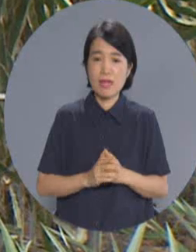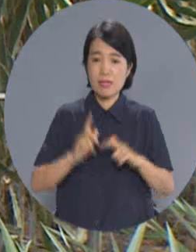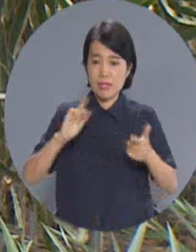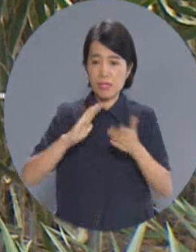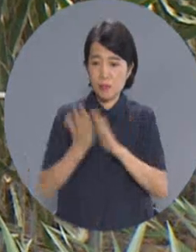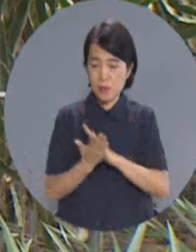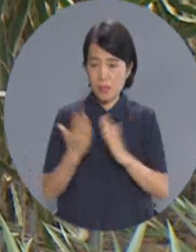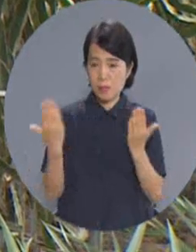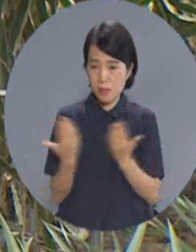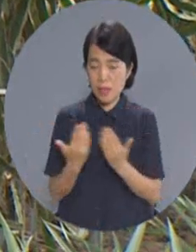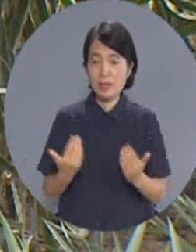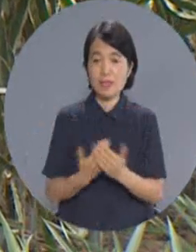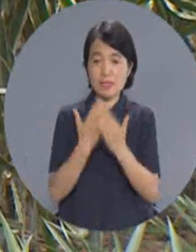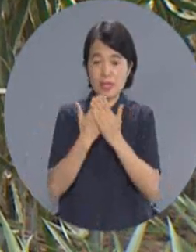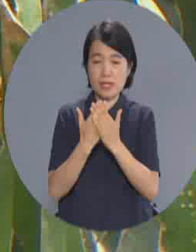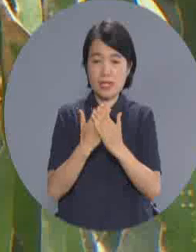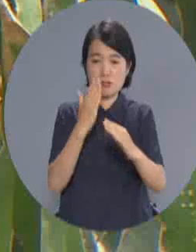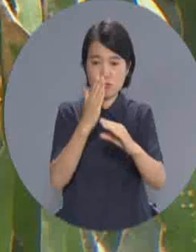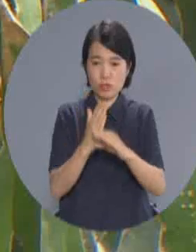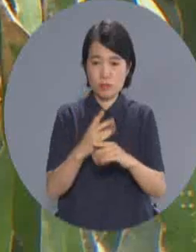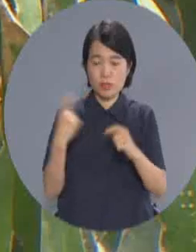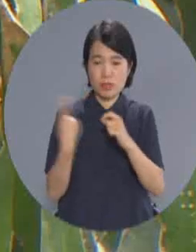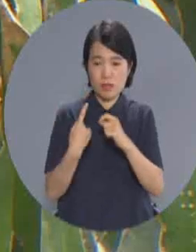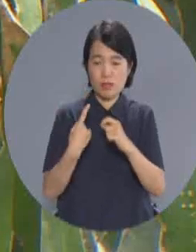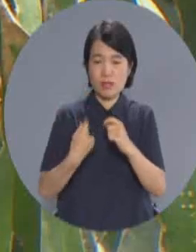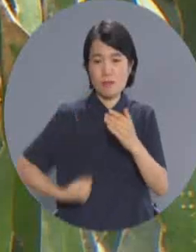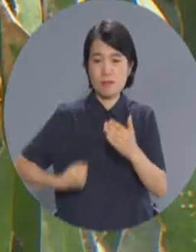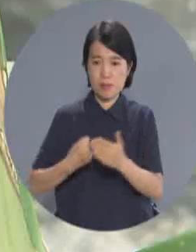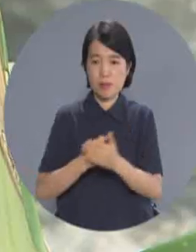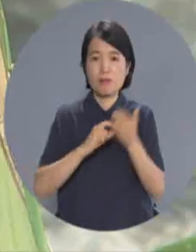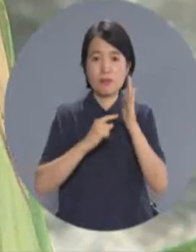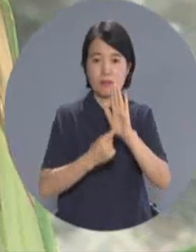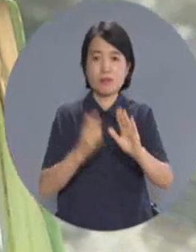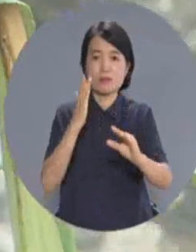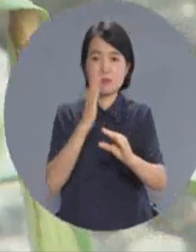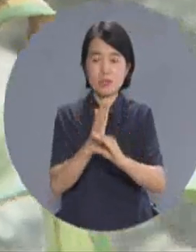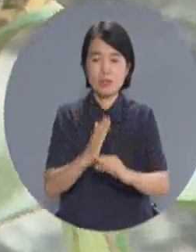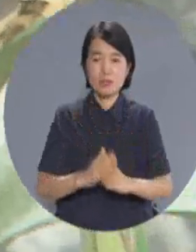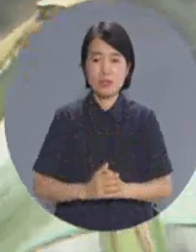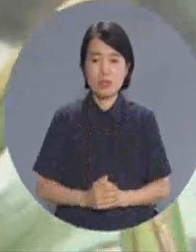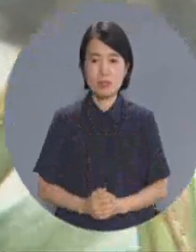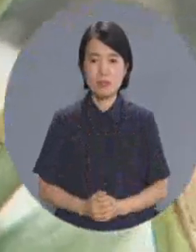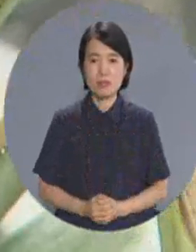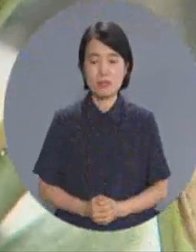선진국으로 도약하는 출발점이 될 것이란 포부를 밝히고 있습니다. MBC 뉴스 문현철입니다.